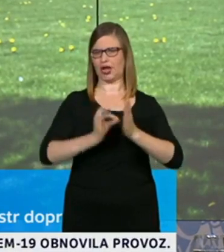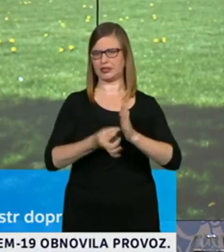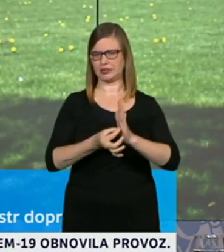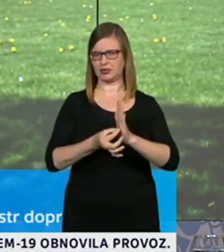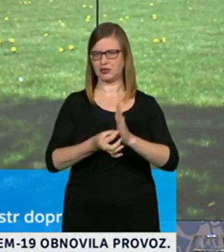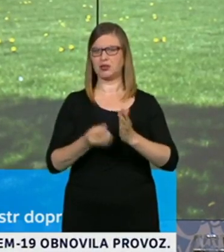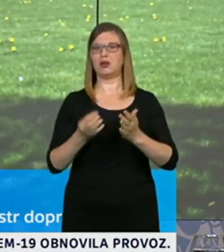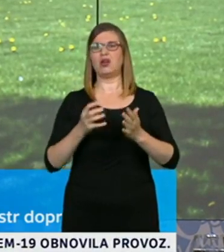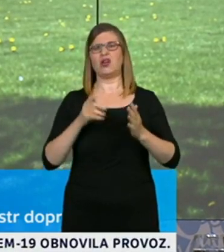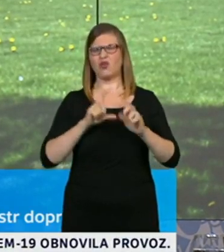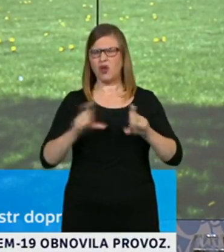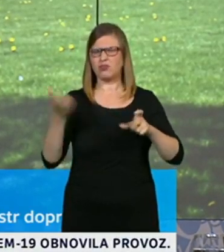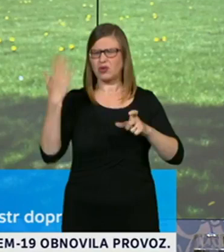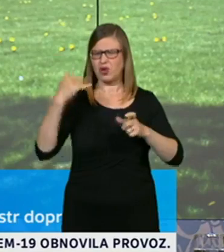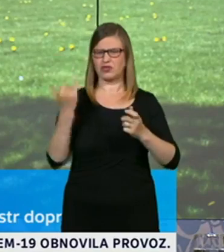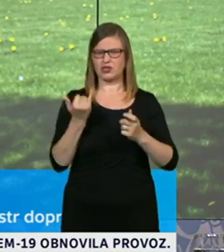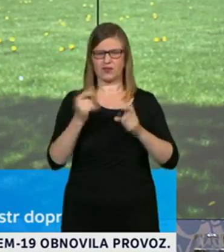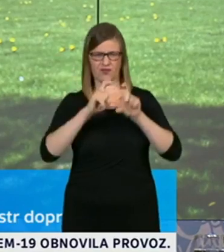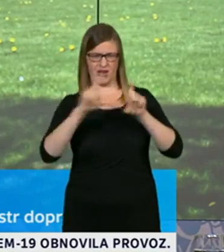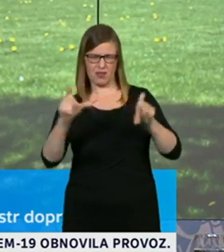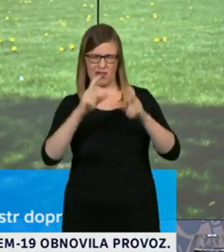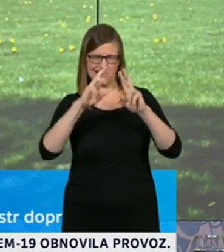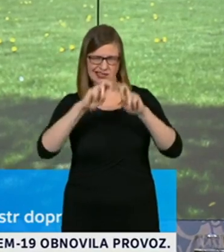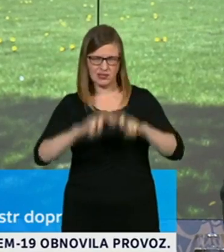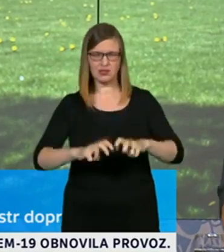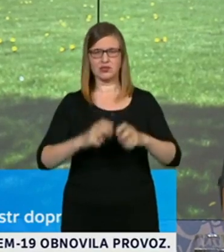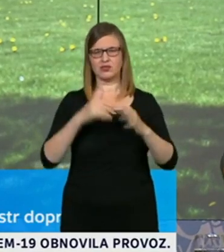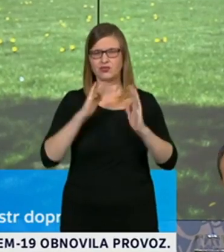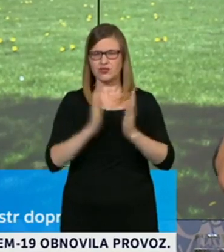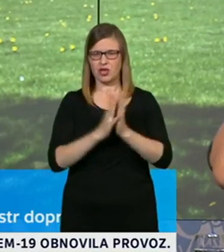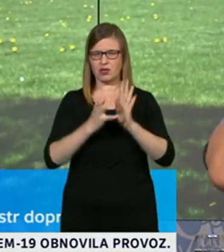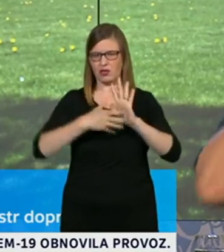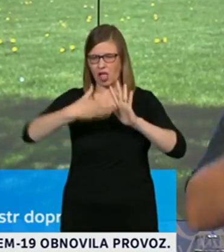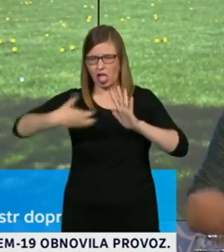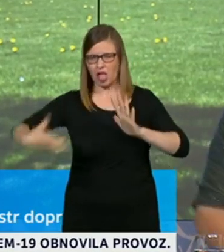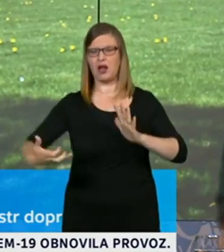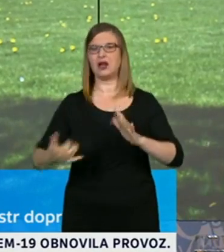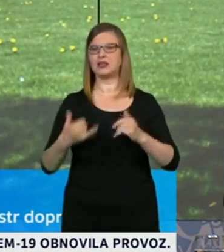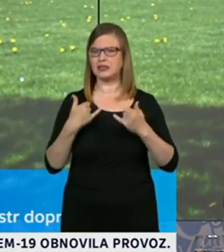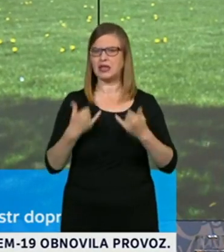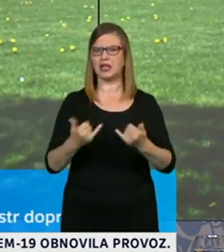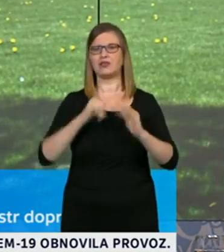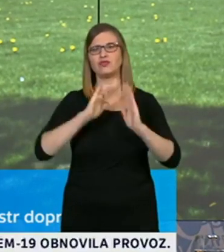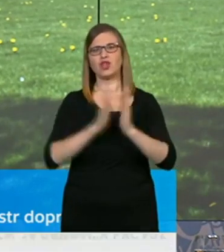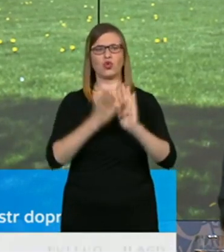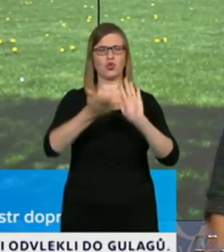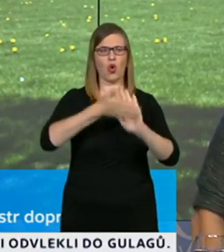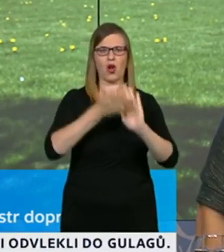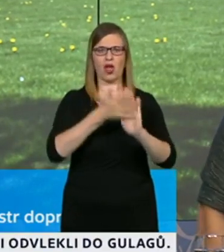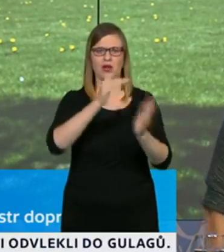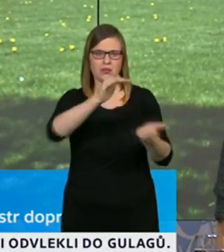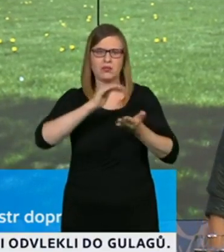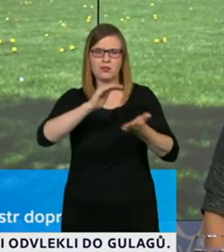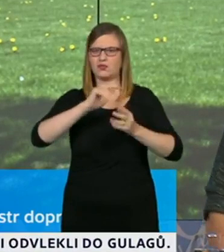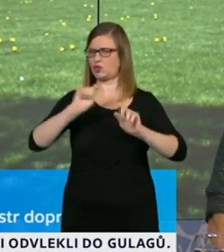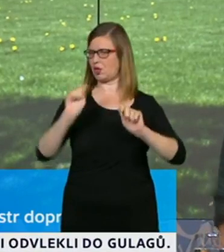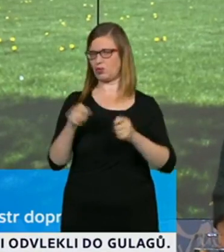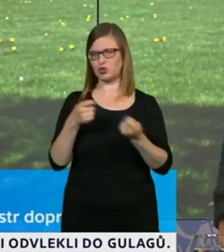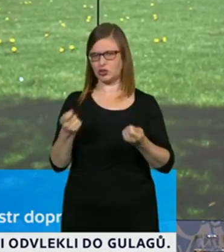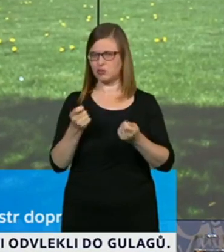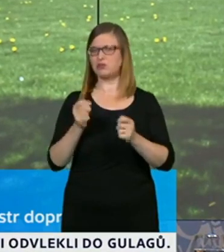protože dodavatel nebude muset připravovat doklady spojené s kvalifikací, nebude muset opatřovat a tak